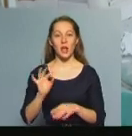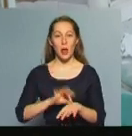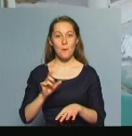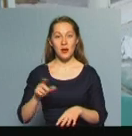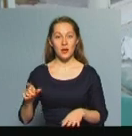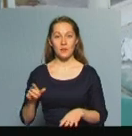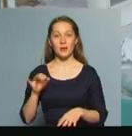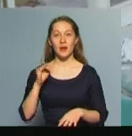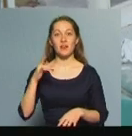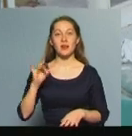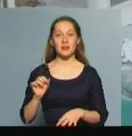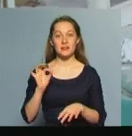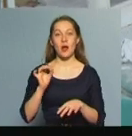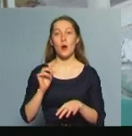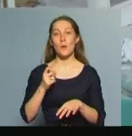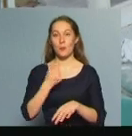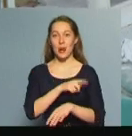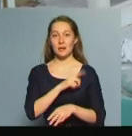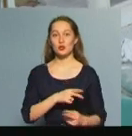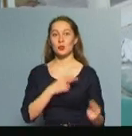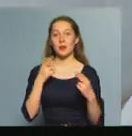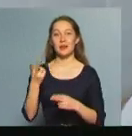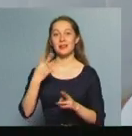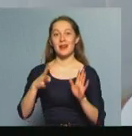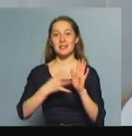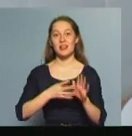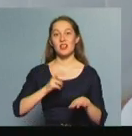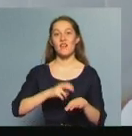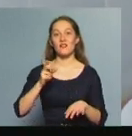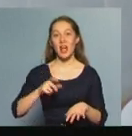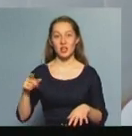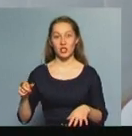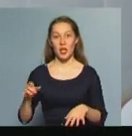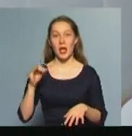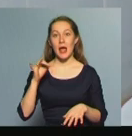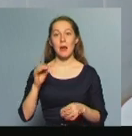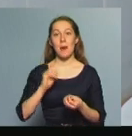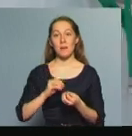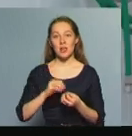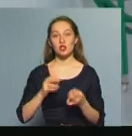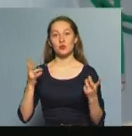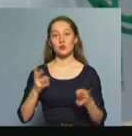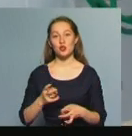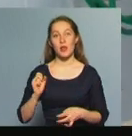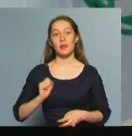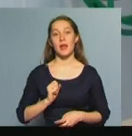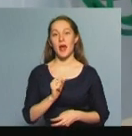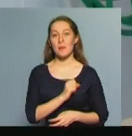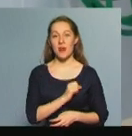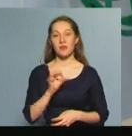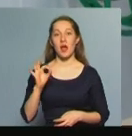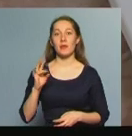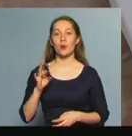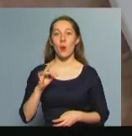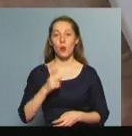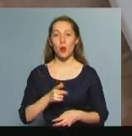только в Игринскую больницу приехали работать 29 врачей. Но здесь по-прежнему очень нужны участковые терапевты, онкологи,